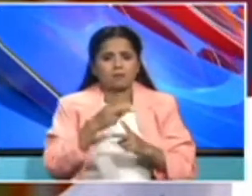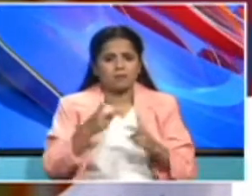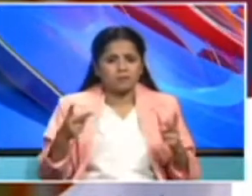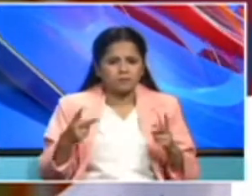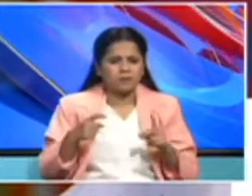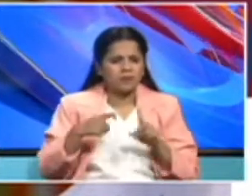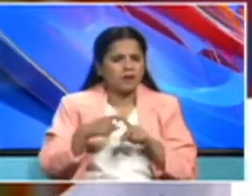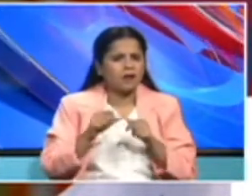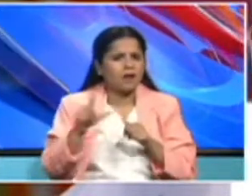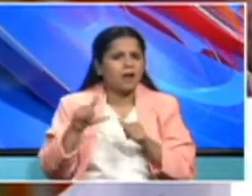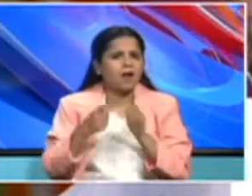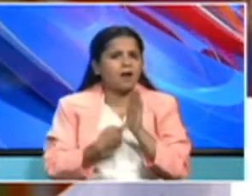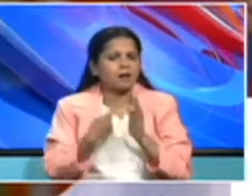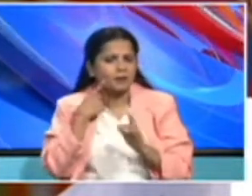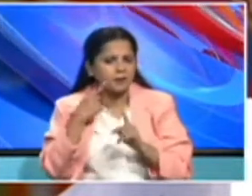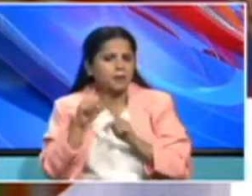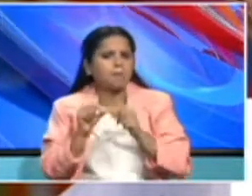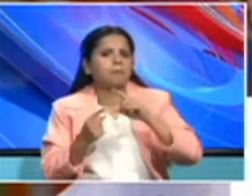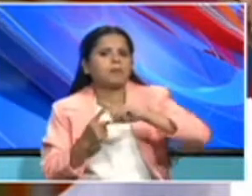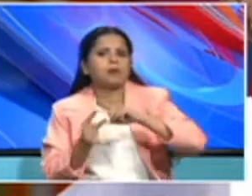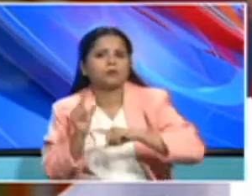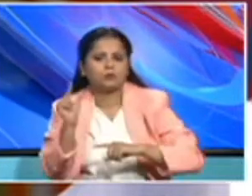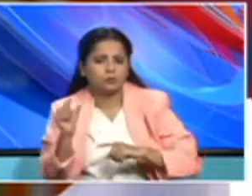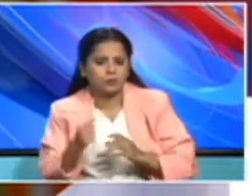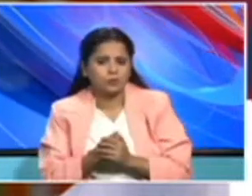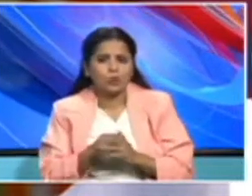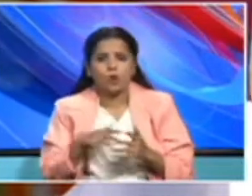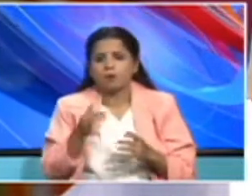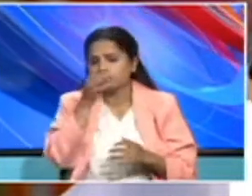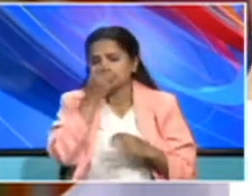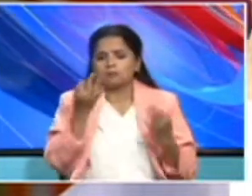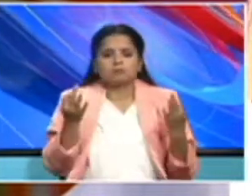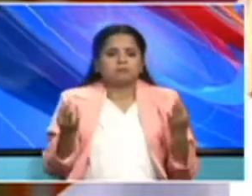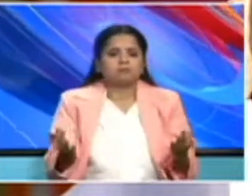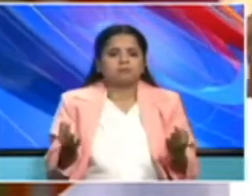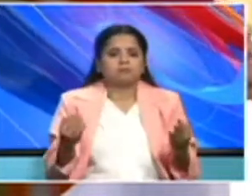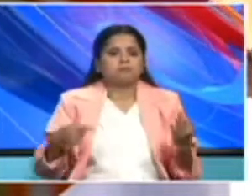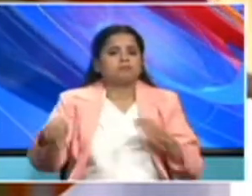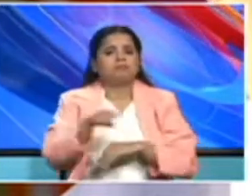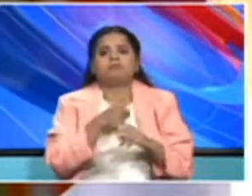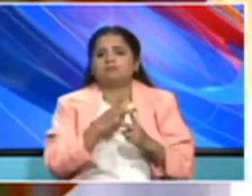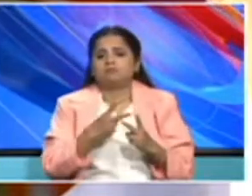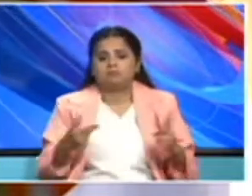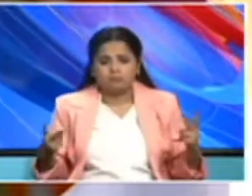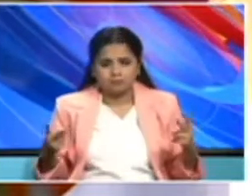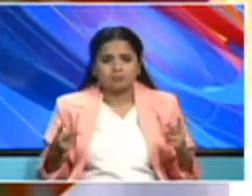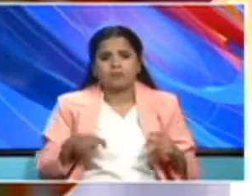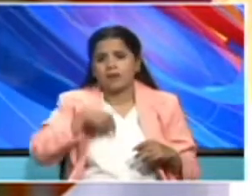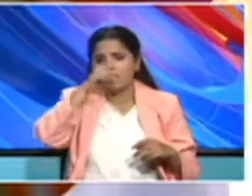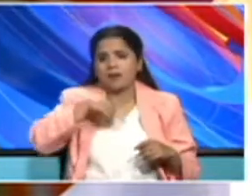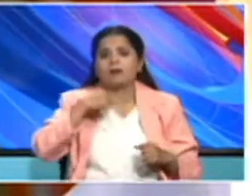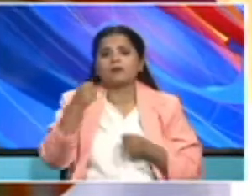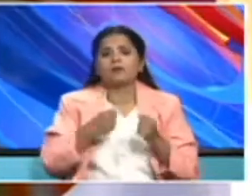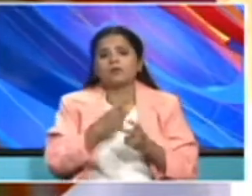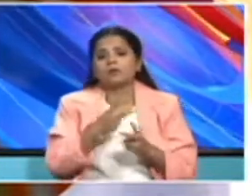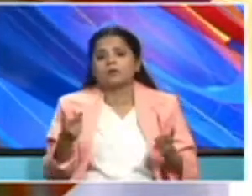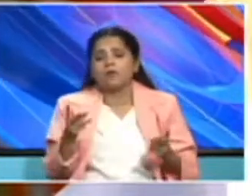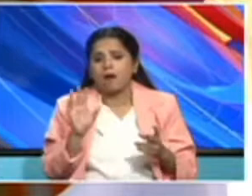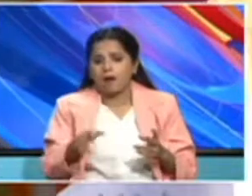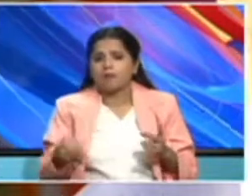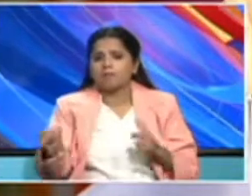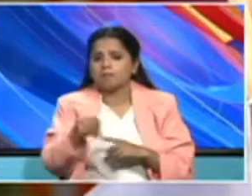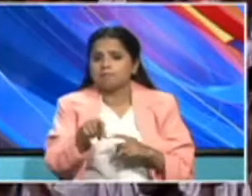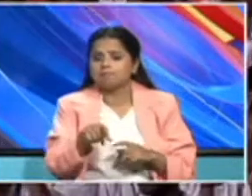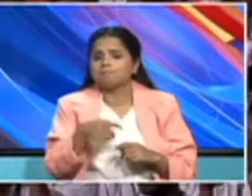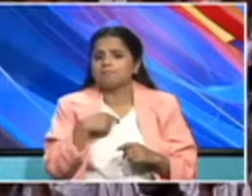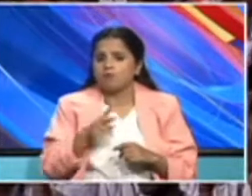कलारीपयट्टू और योगासन जैसे भारतीय खेलों को भी महत्व मिल रहा